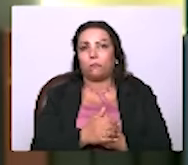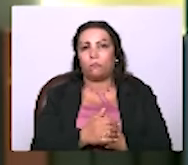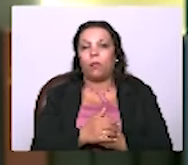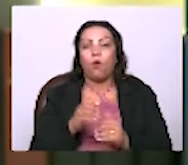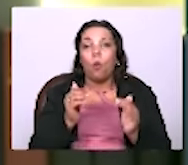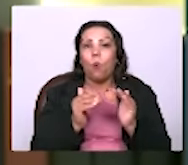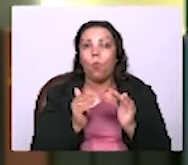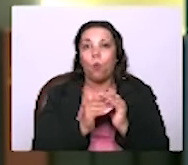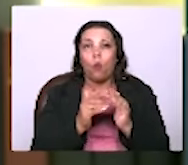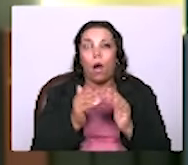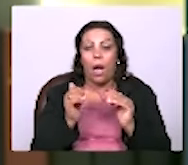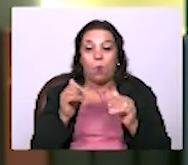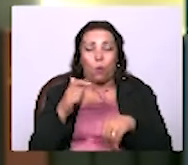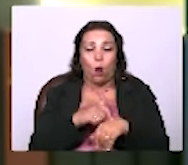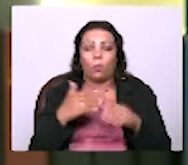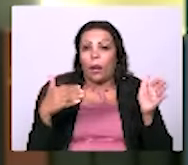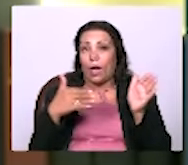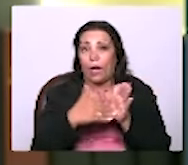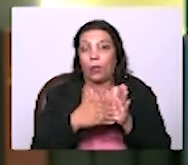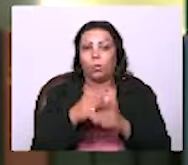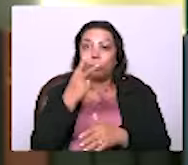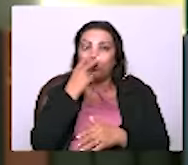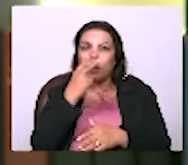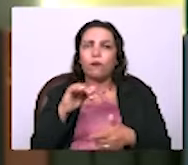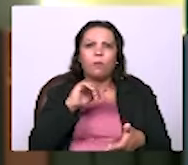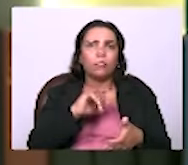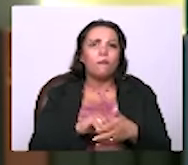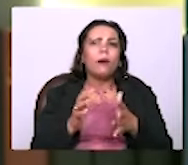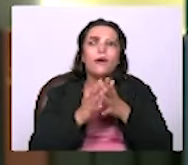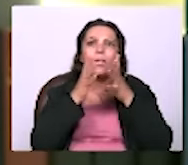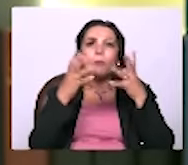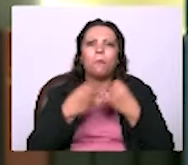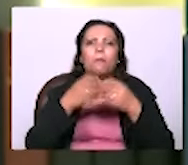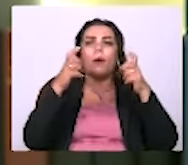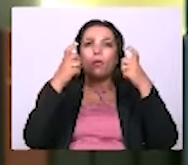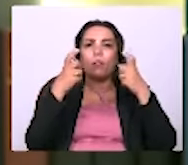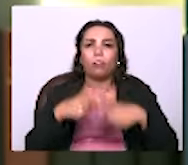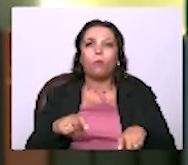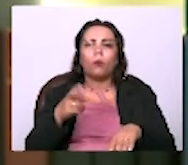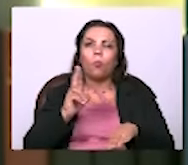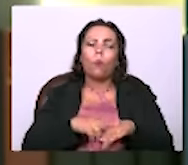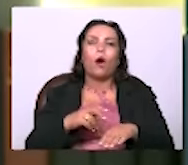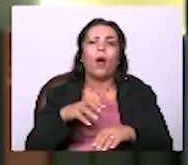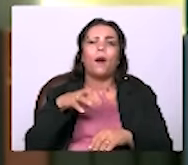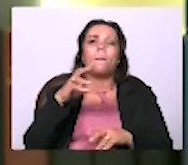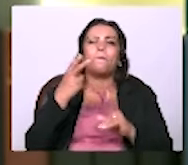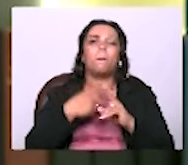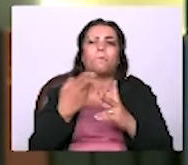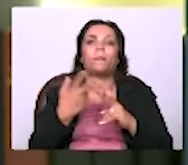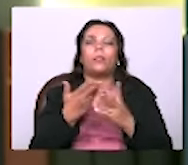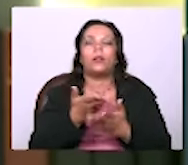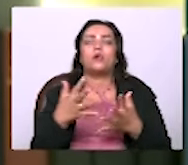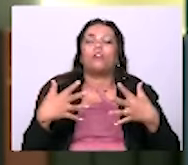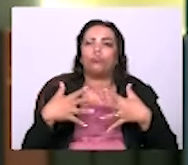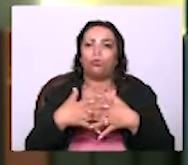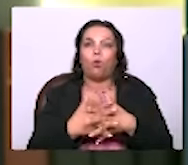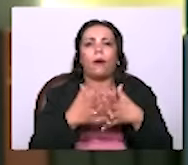الاخيره ا شهدت تعاون كبير جدا ما بين الدوله والمجتمع المدني شراكه